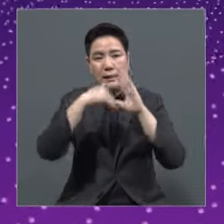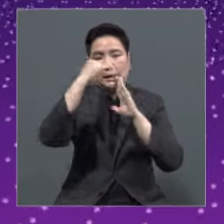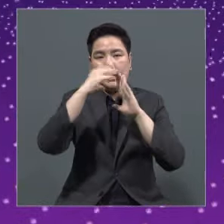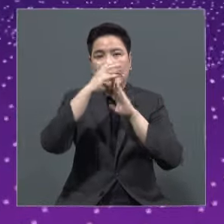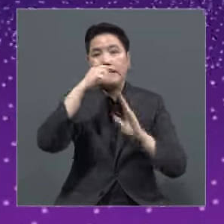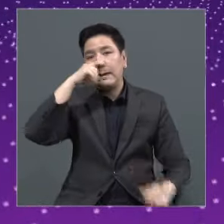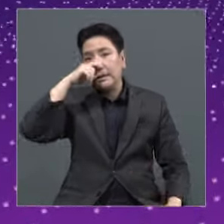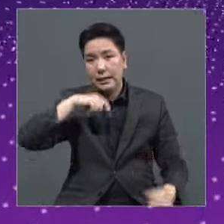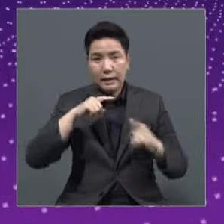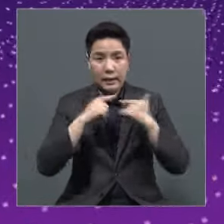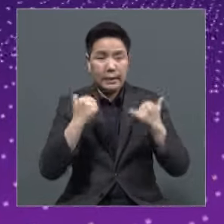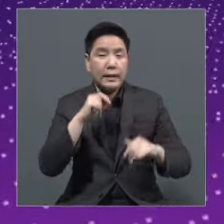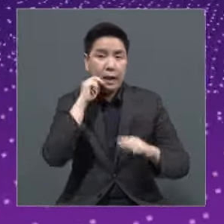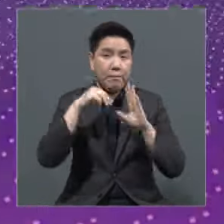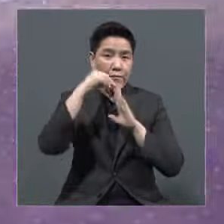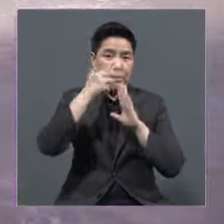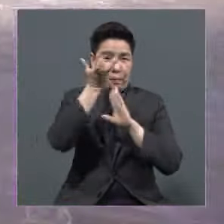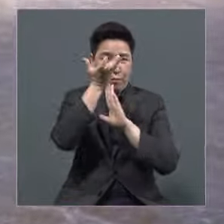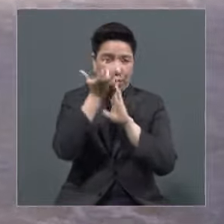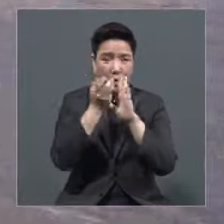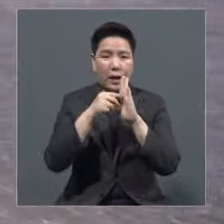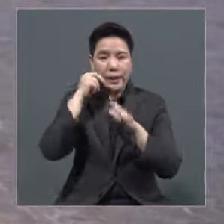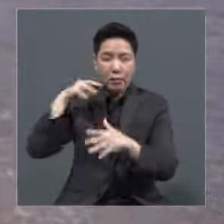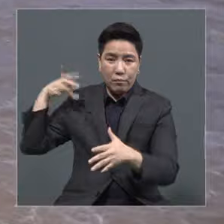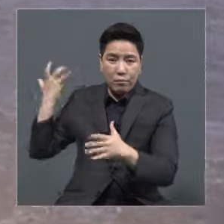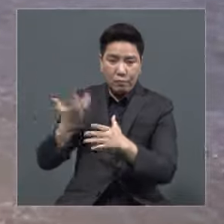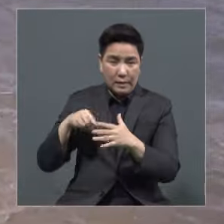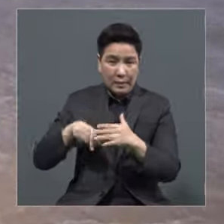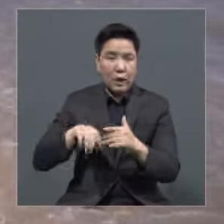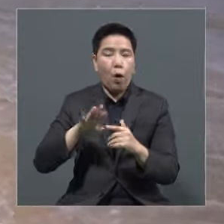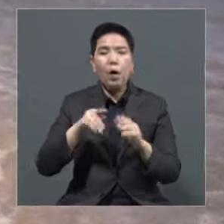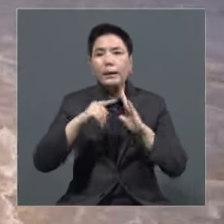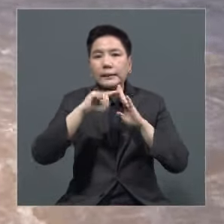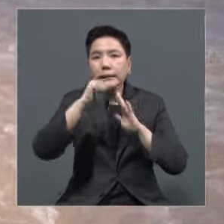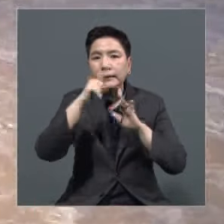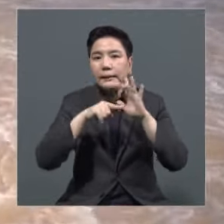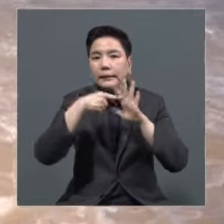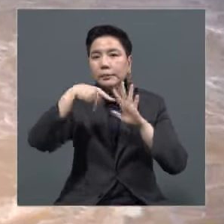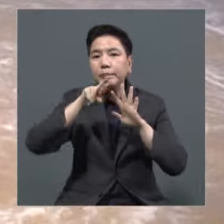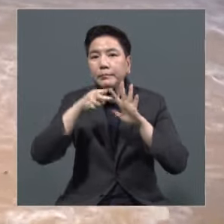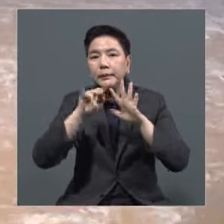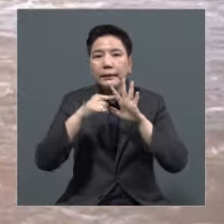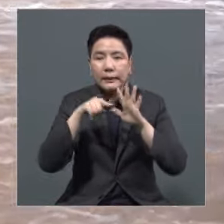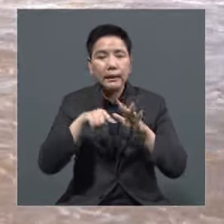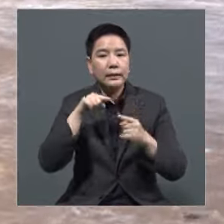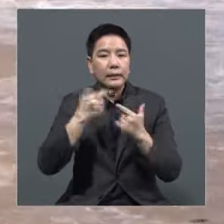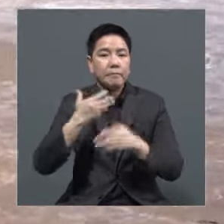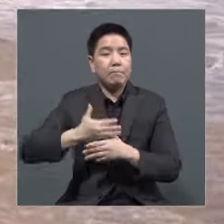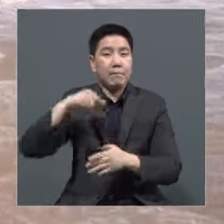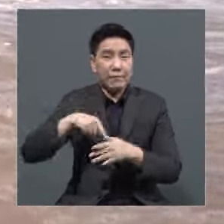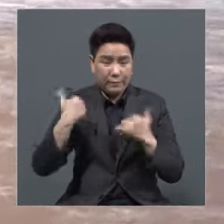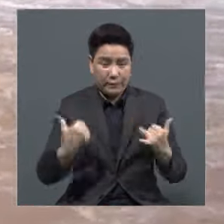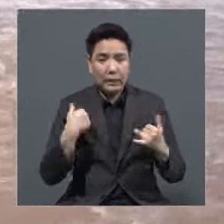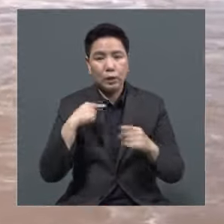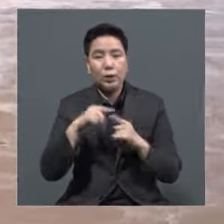ประเทศด้วยปริมาณน้ำเหนือที่ไหลลงเขื่อนเจ้าพระยาอำเภอสรยาจังหวัดชัยนาทอย่างต่อเนื่องนะครับก็ทำให้ทาง